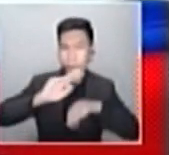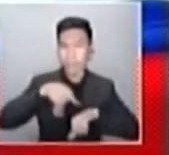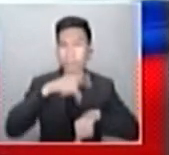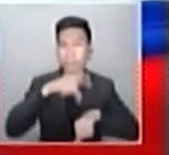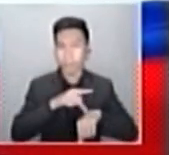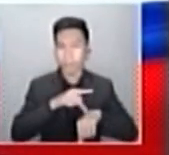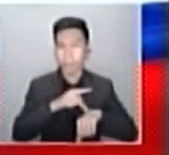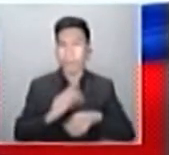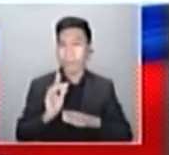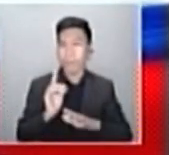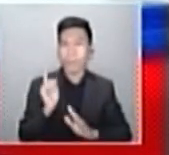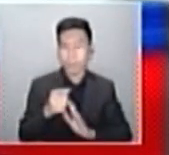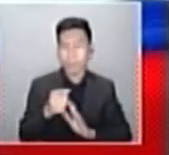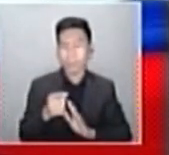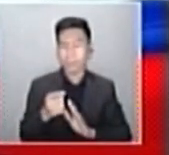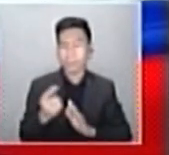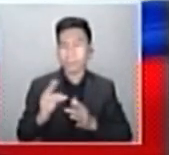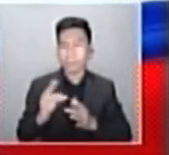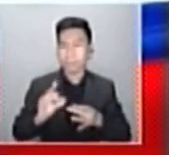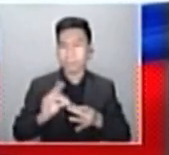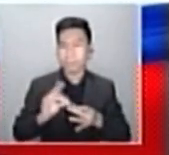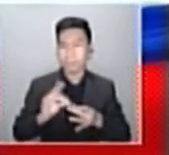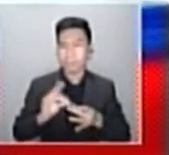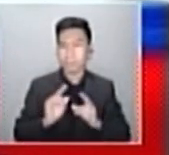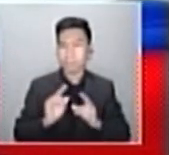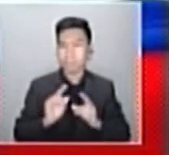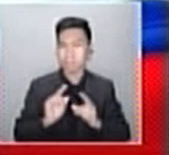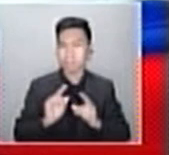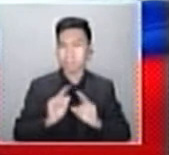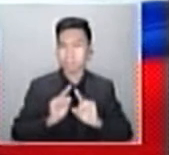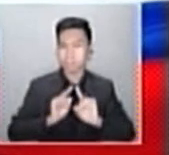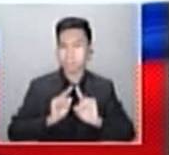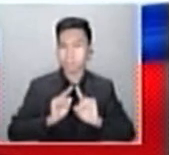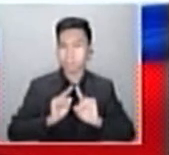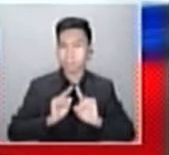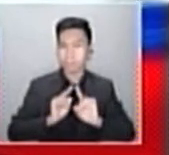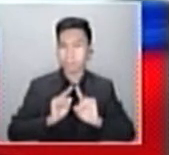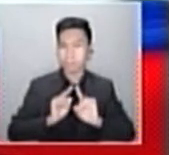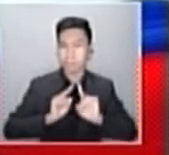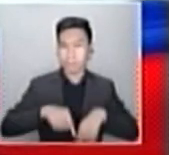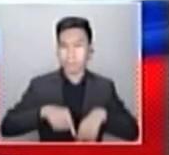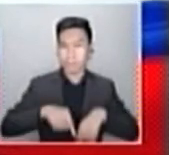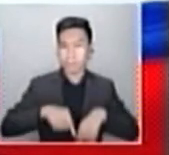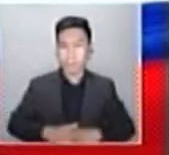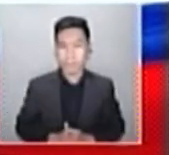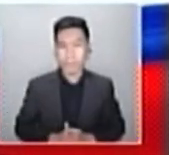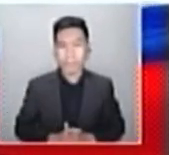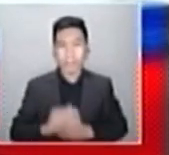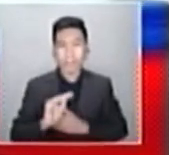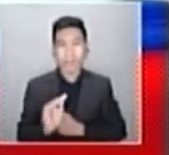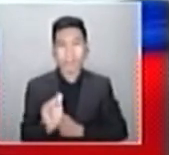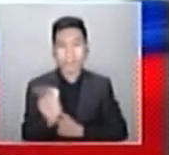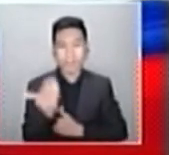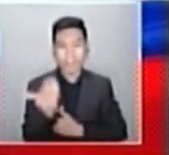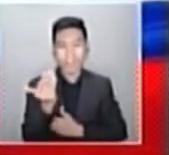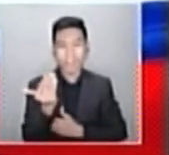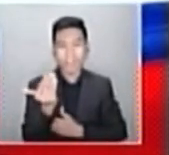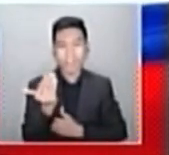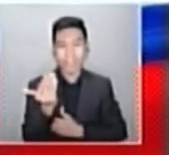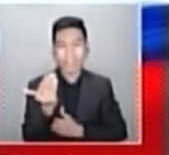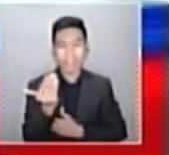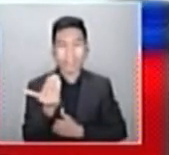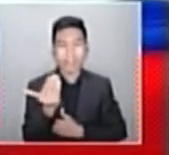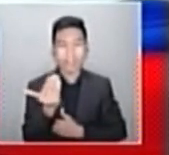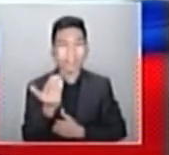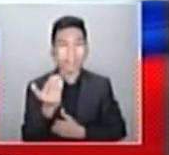Isang magandang umaga po sa inyong lahat. Ako po si Manny S.D. Lopez, kandidato ng Workers and Peasants